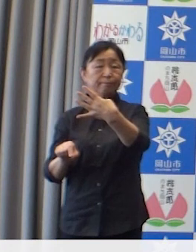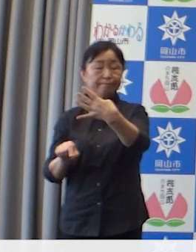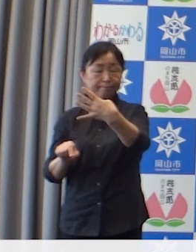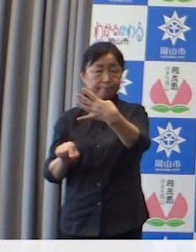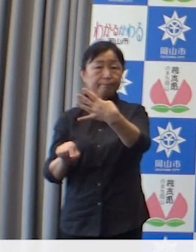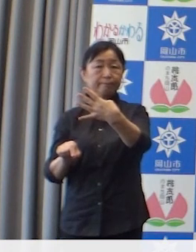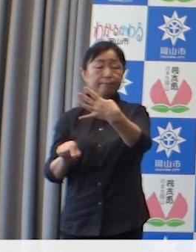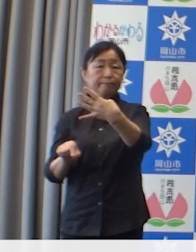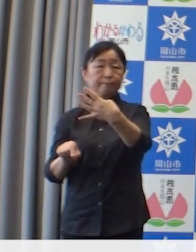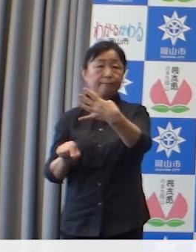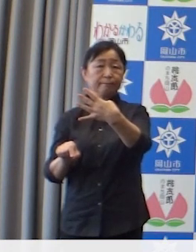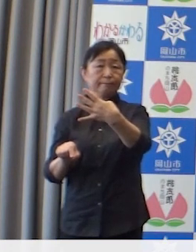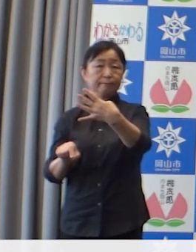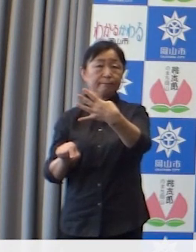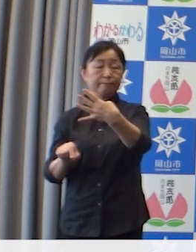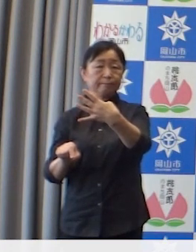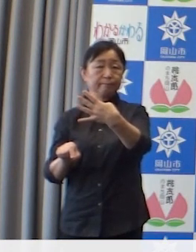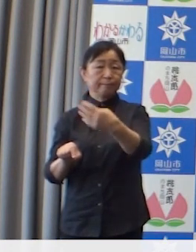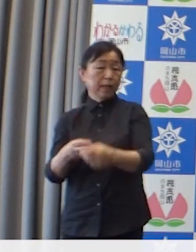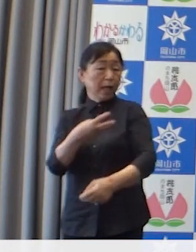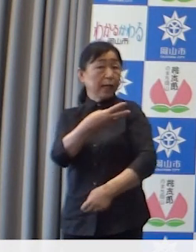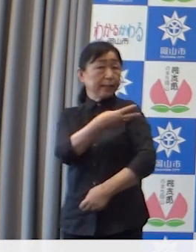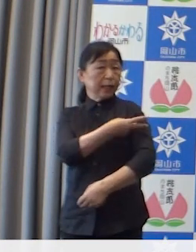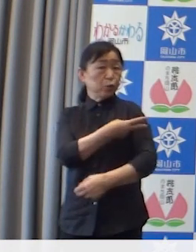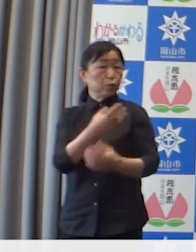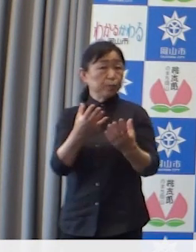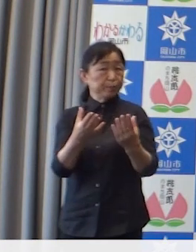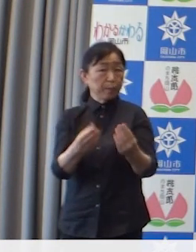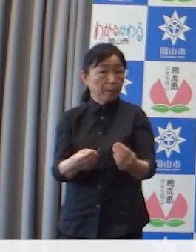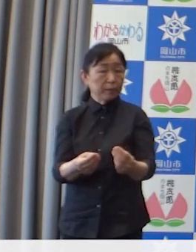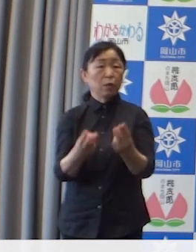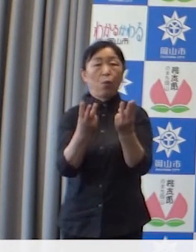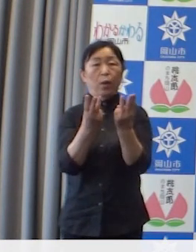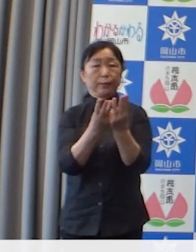開始した接種は